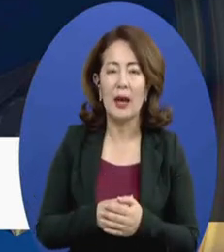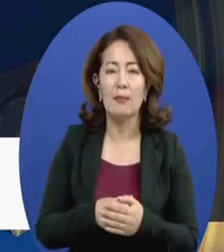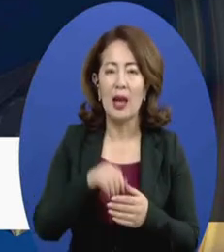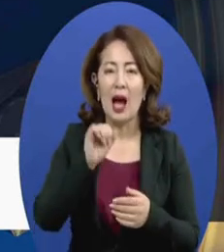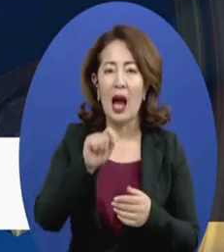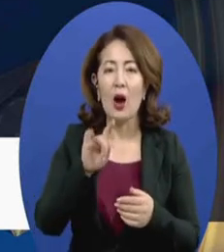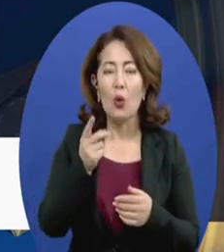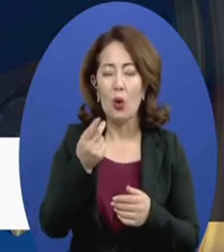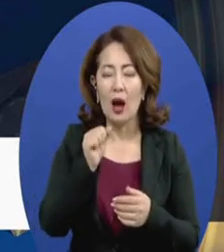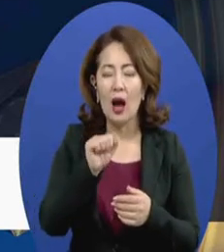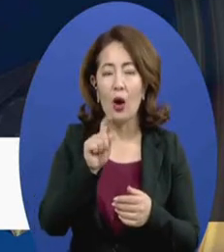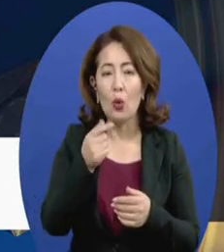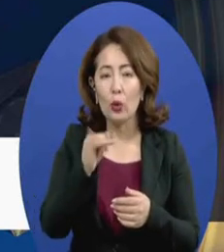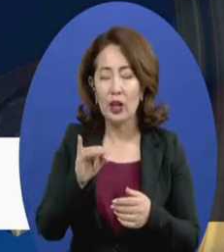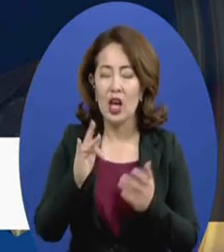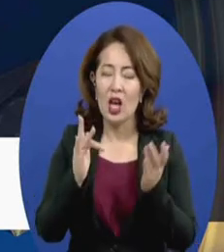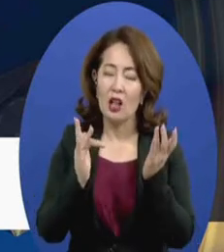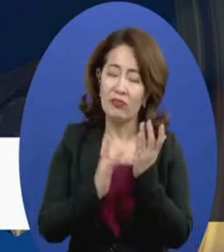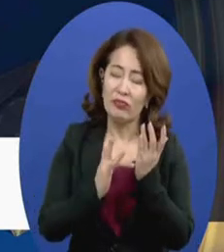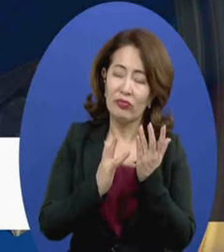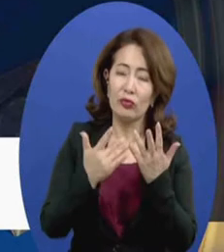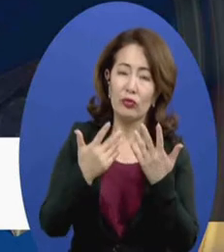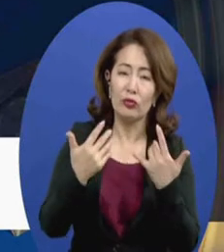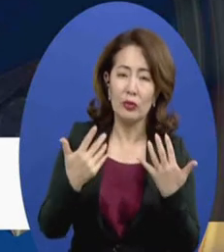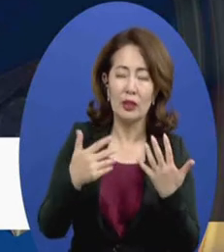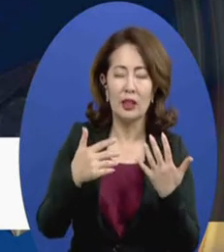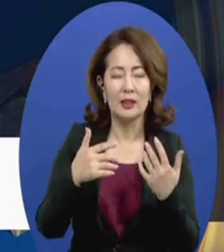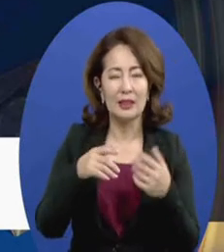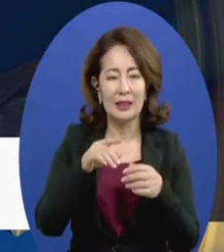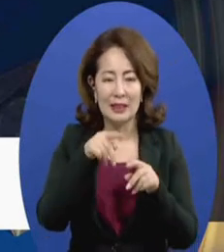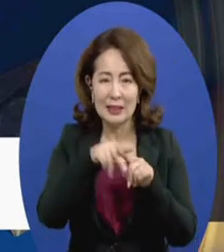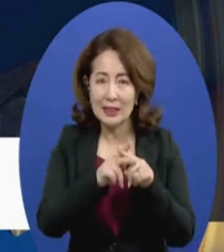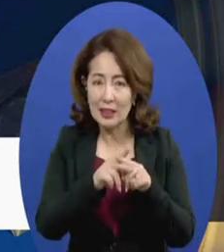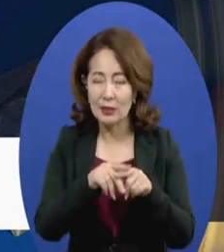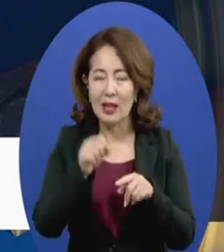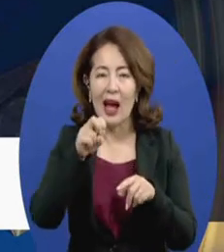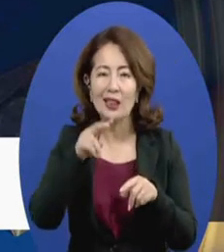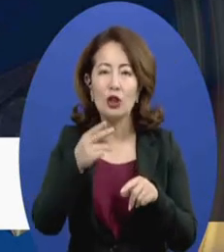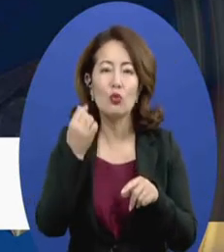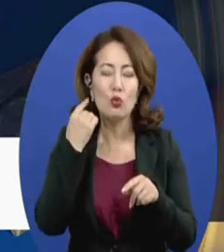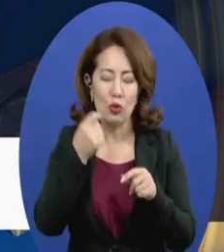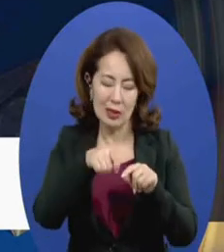ахуйн электрон цахилгаан хэрэгслийн засвар, алт мөнгө гүн тэтгэлийн захиалга засвар,